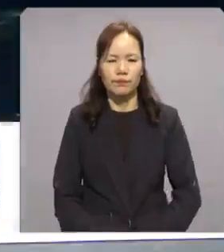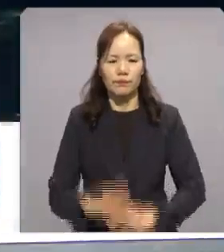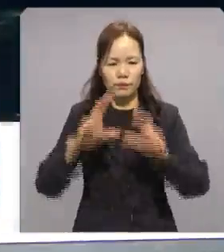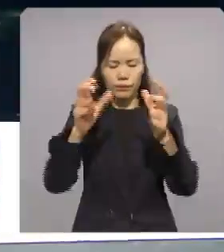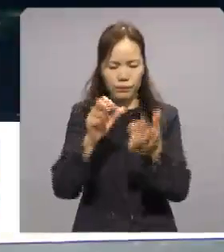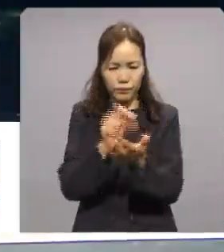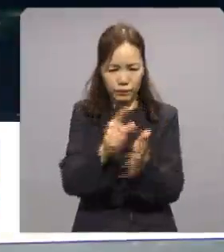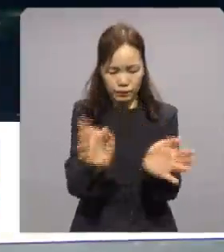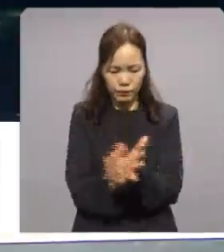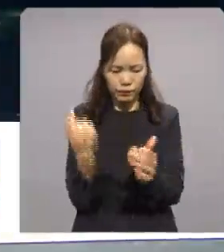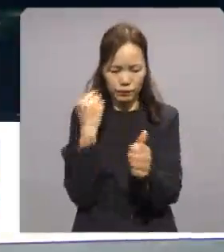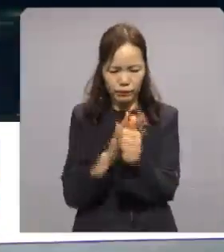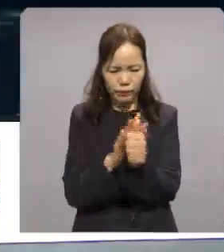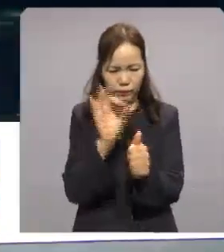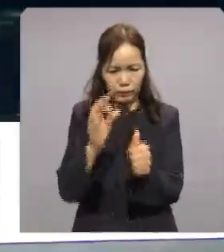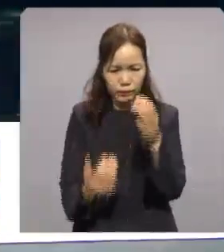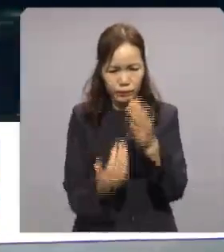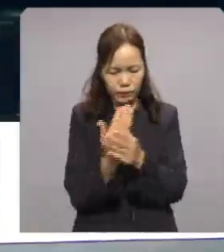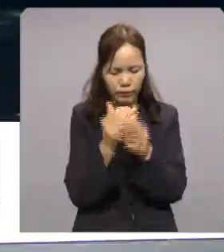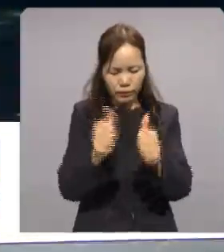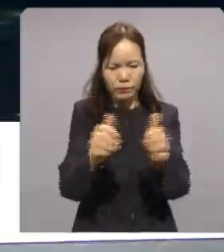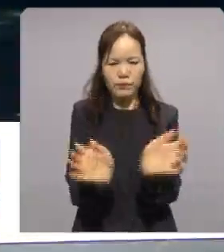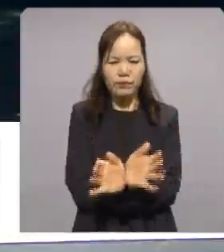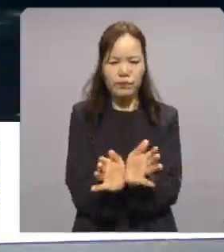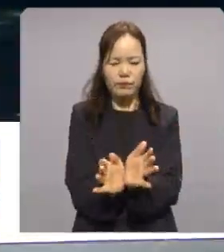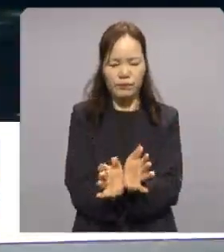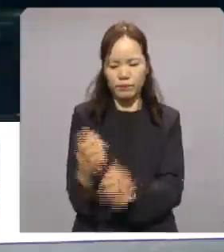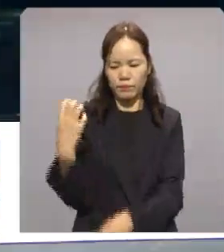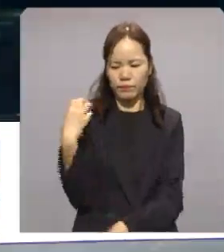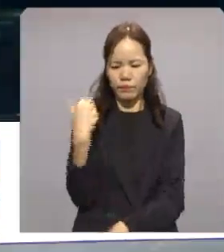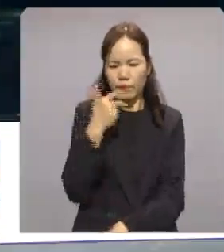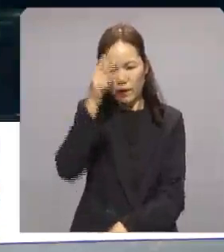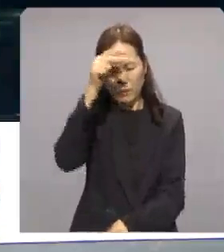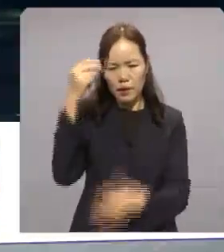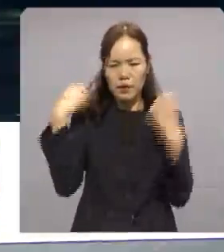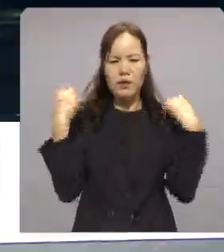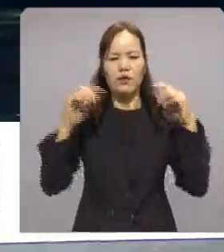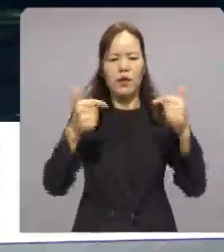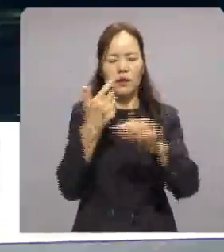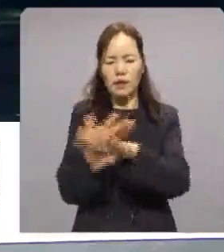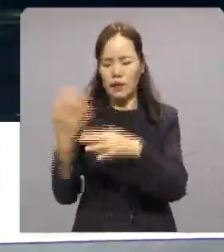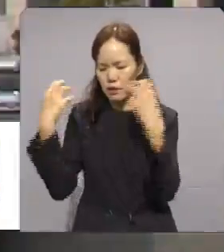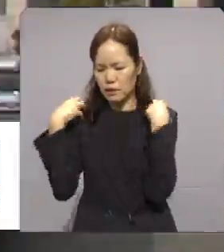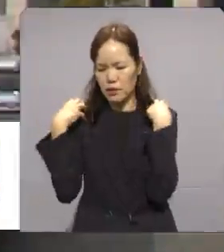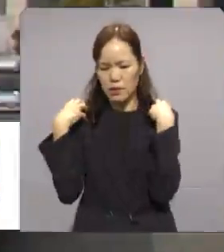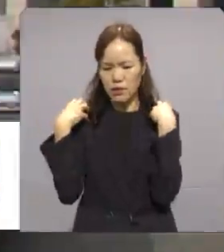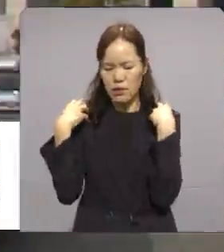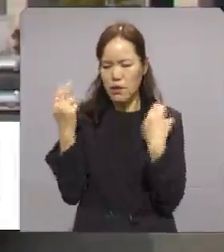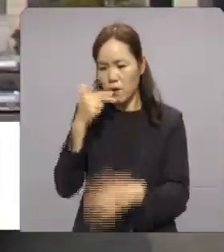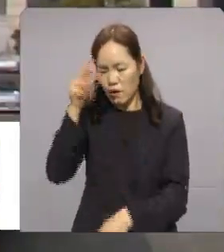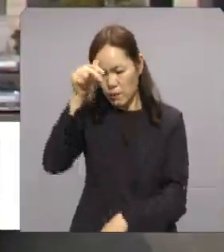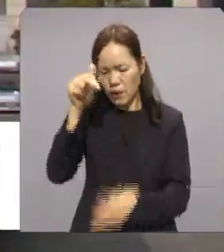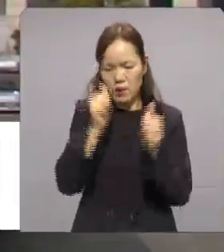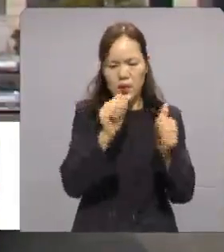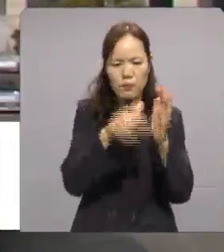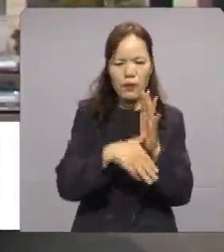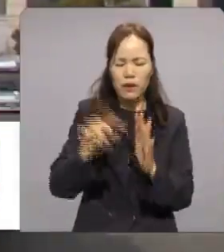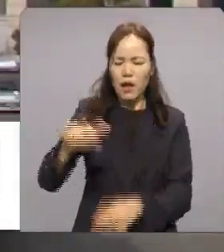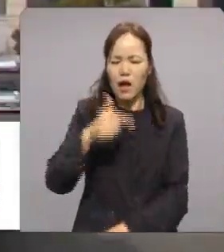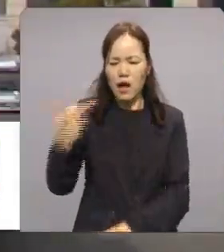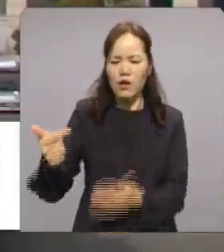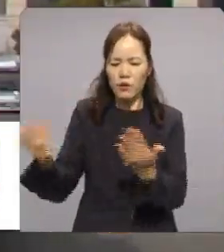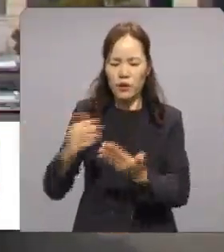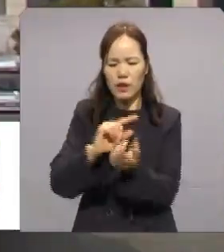성남 FC 후원금 의욕 사건 재판부가 관할 검찰청이 아닌 타천 소속 검사가 공판 기일마다 1일 직무